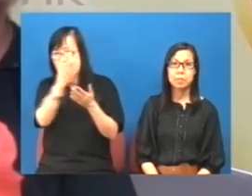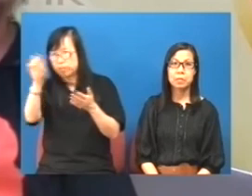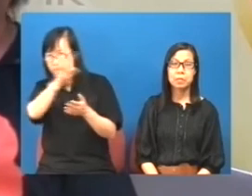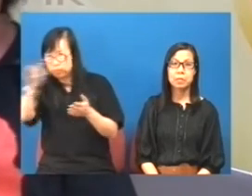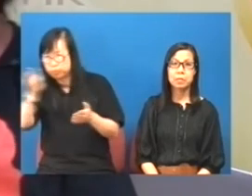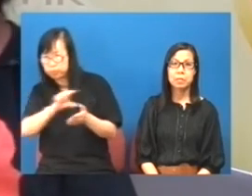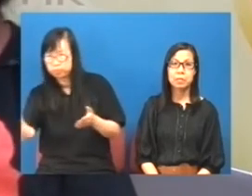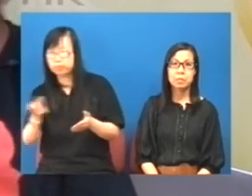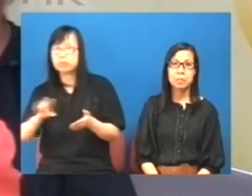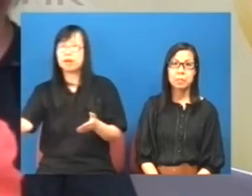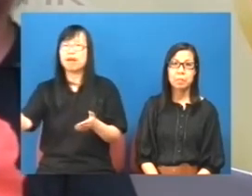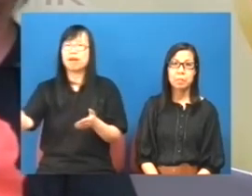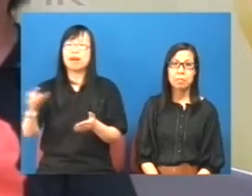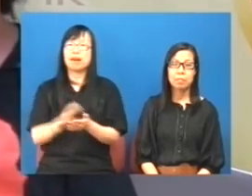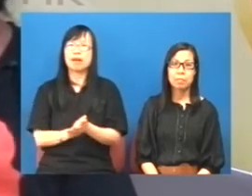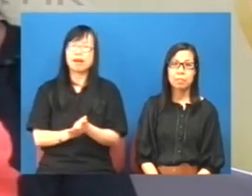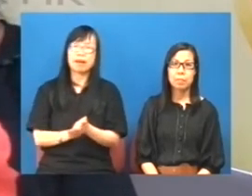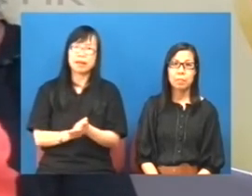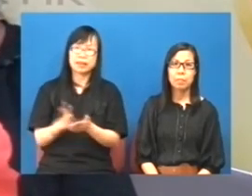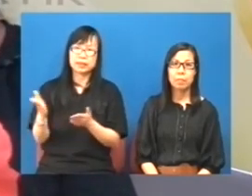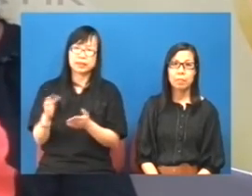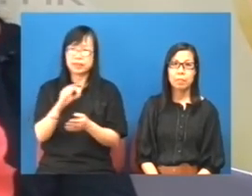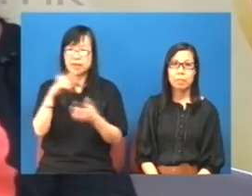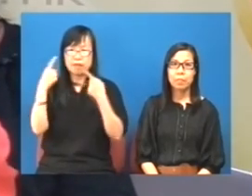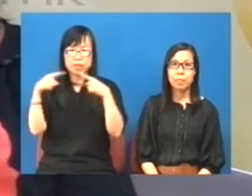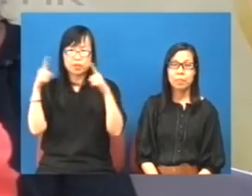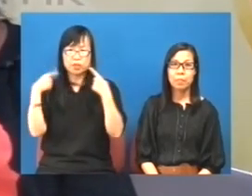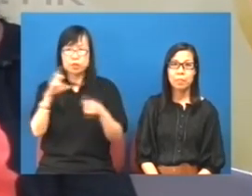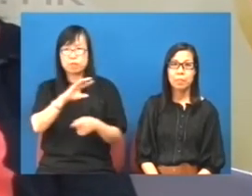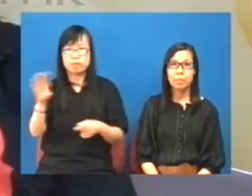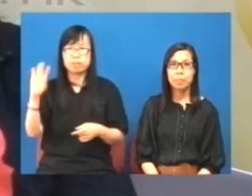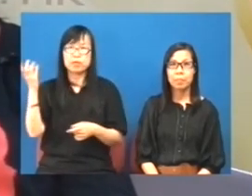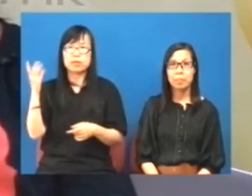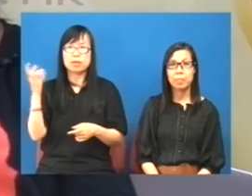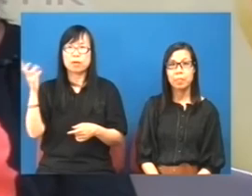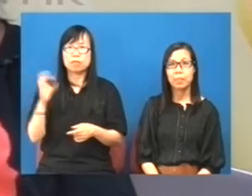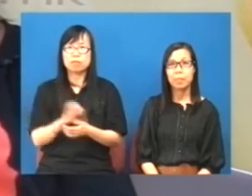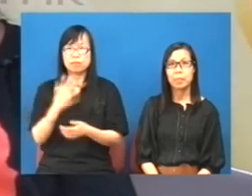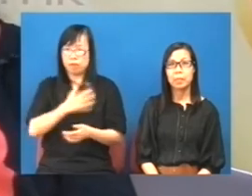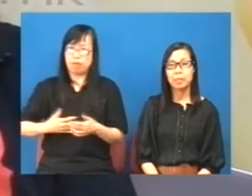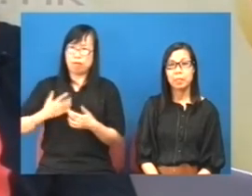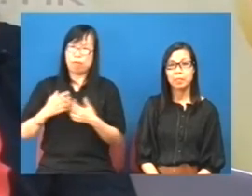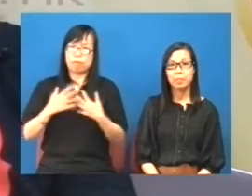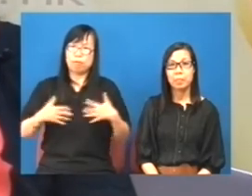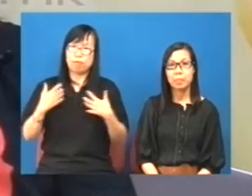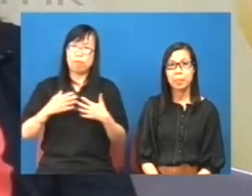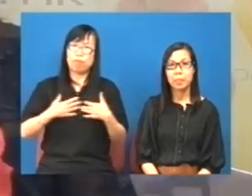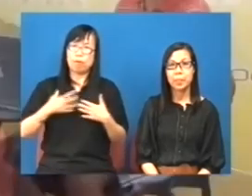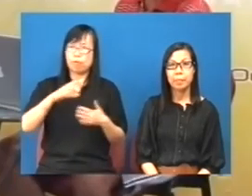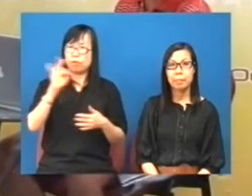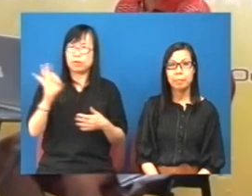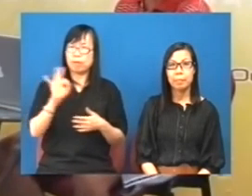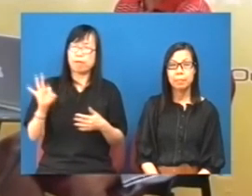的效果就被他搞到變成這樣真是大鑊表手兇兇空無一物是不是這個